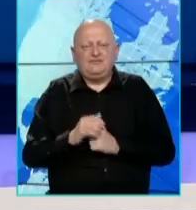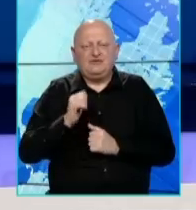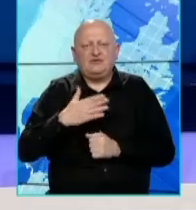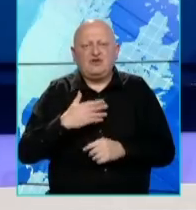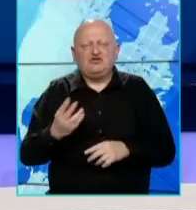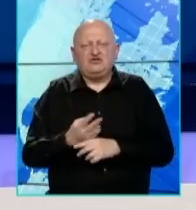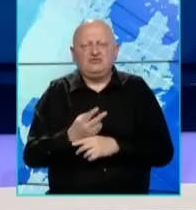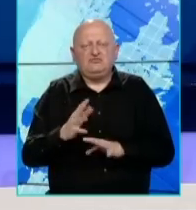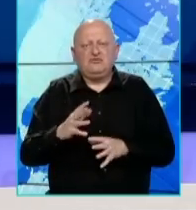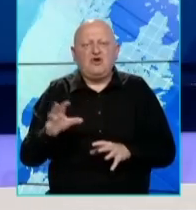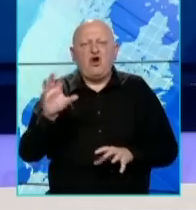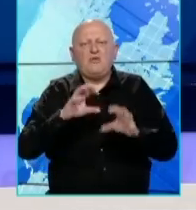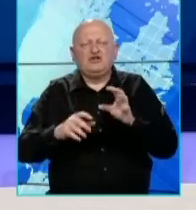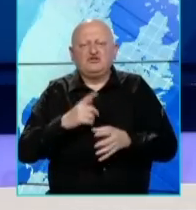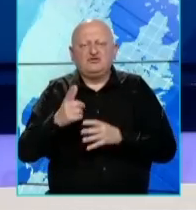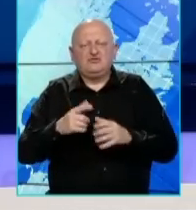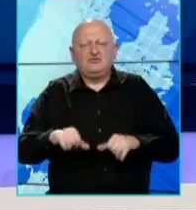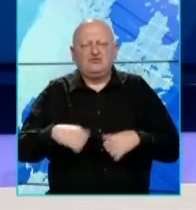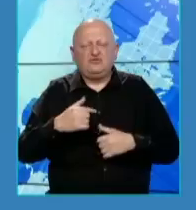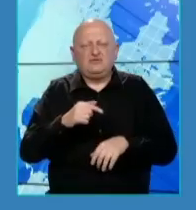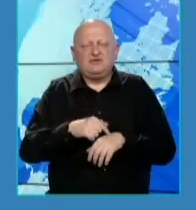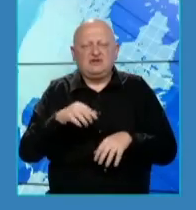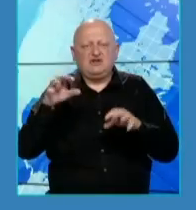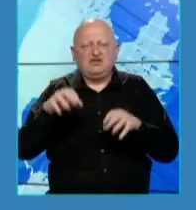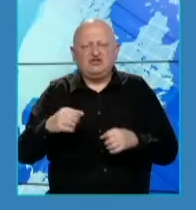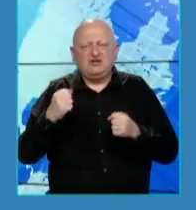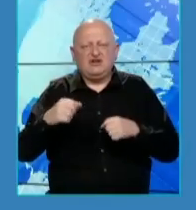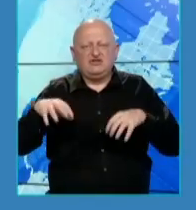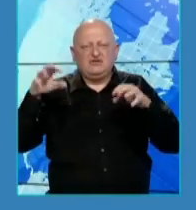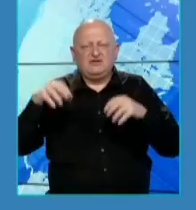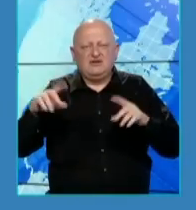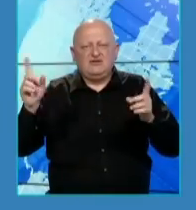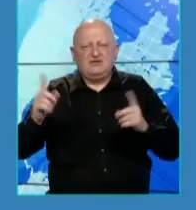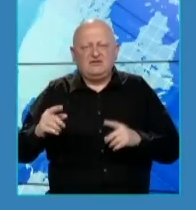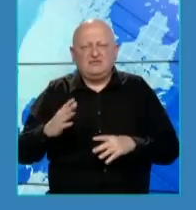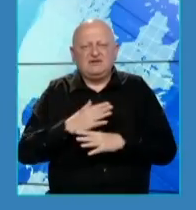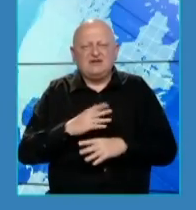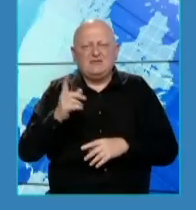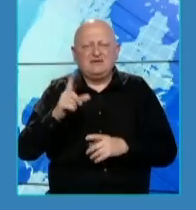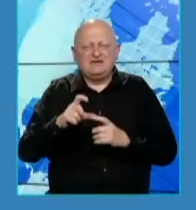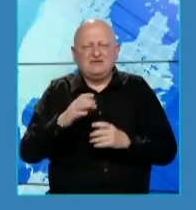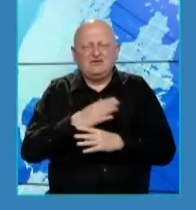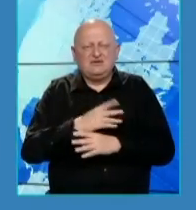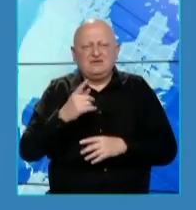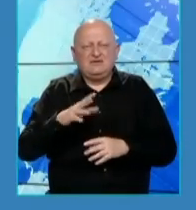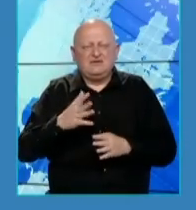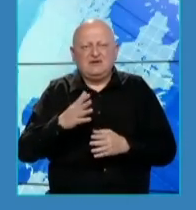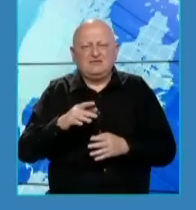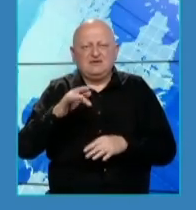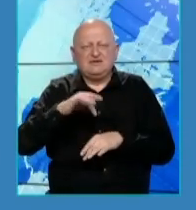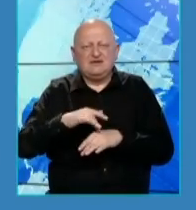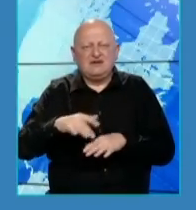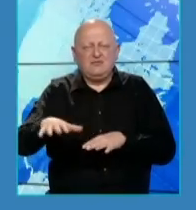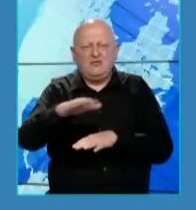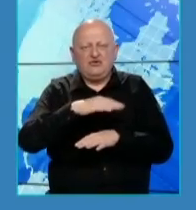Sutra u našoj zemlji pretežno oblačno vrijeme. U jutarnjim satima kiša, jači pljuskovi i grmljavina u zapadnim, sjeverozapadnim i djelomično